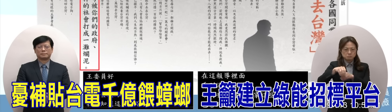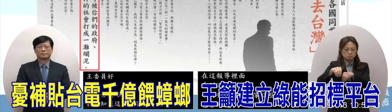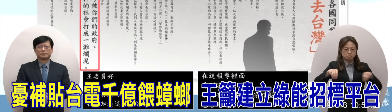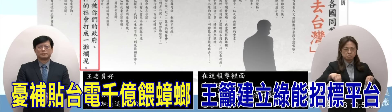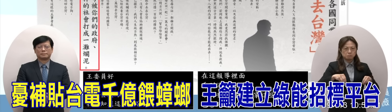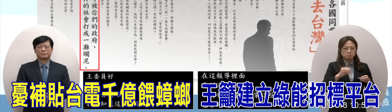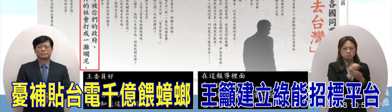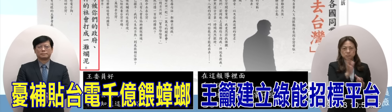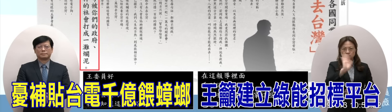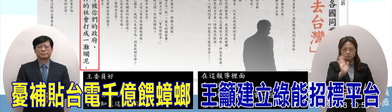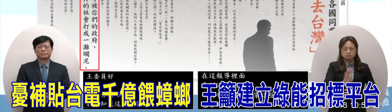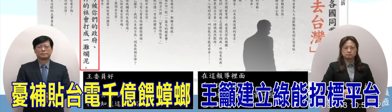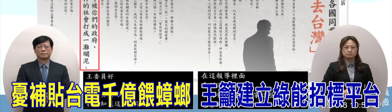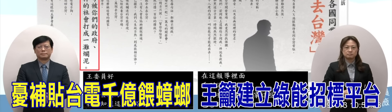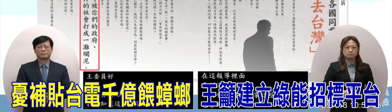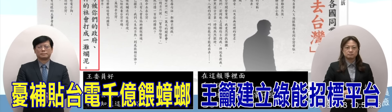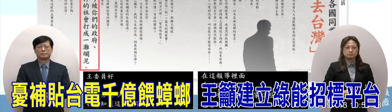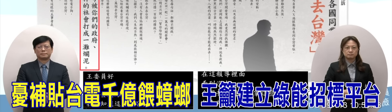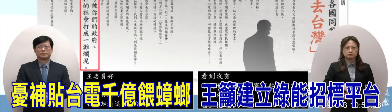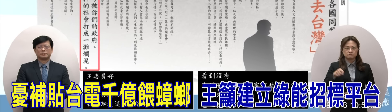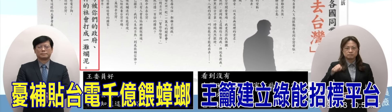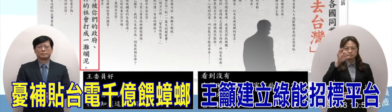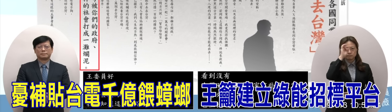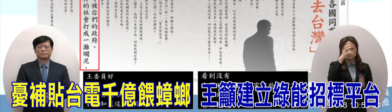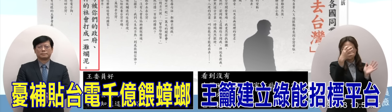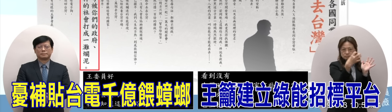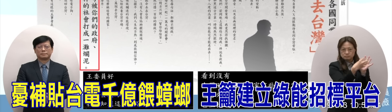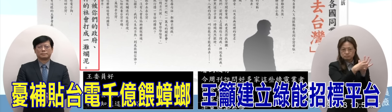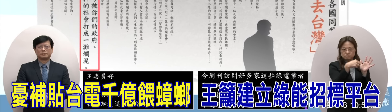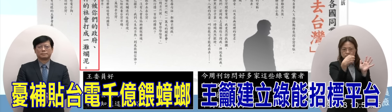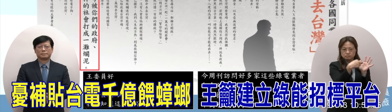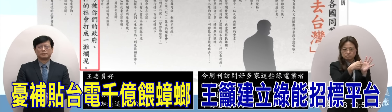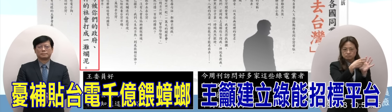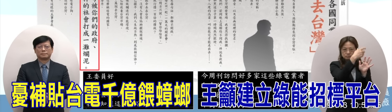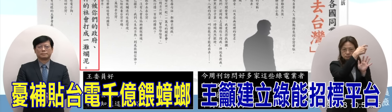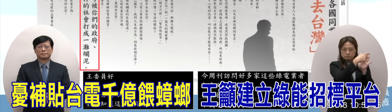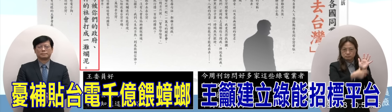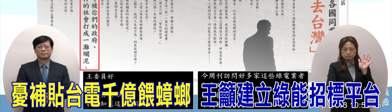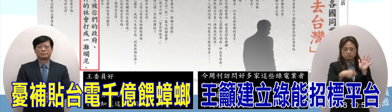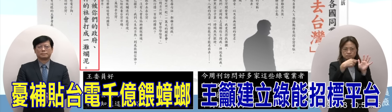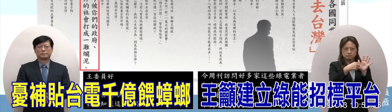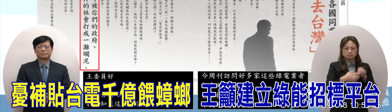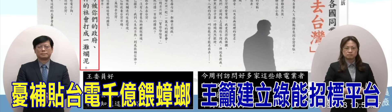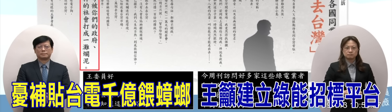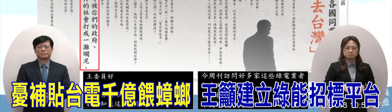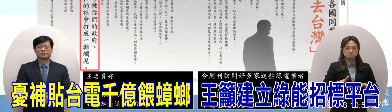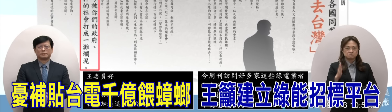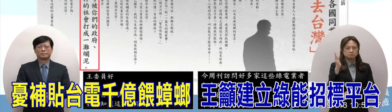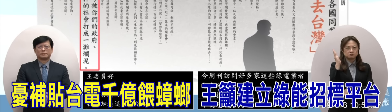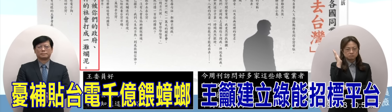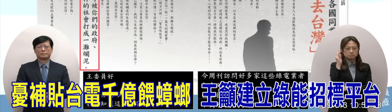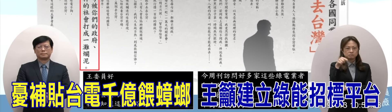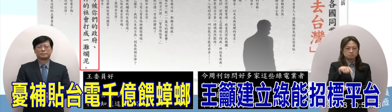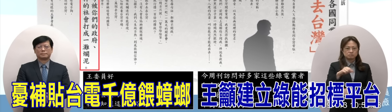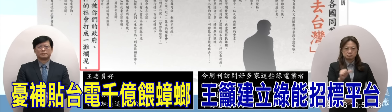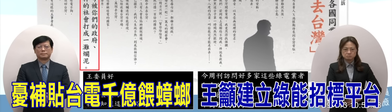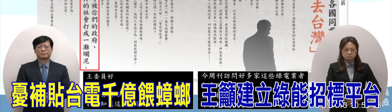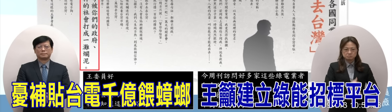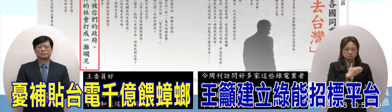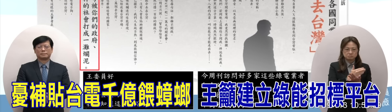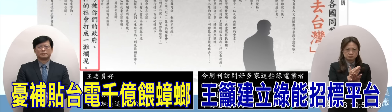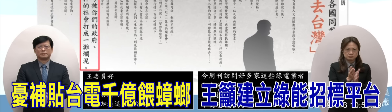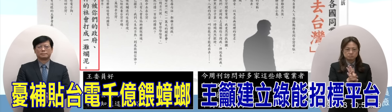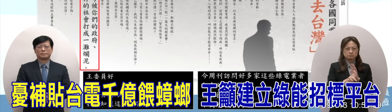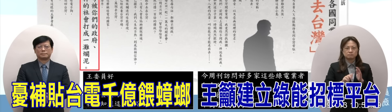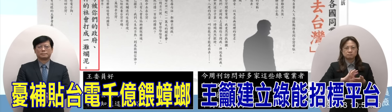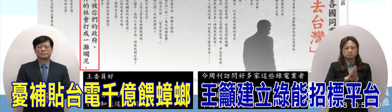题，给院长和部长看一下。一手好牌，如今被你们的政府、黑道和过于民粹的社会打成一